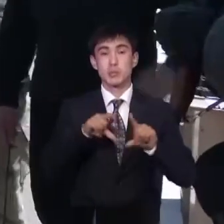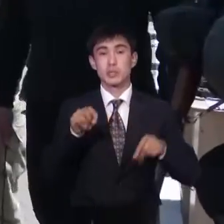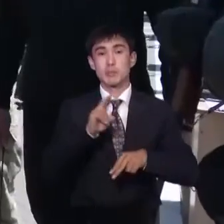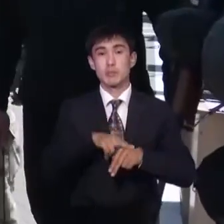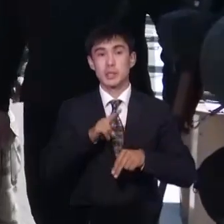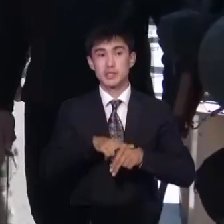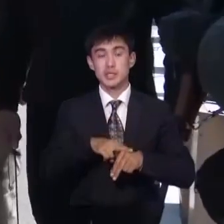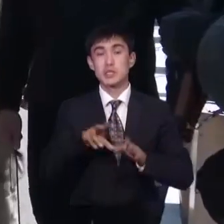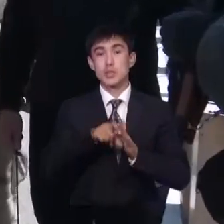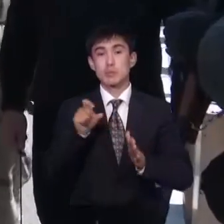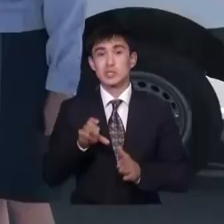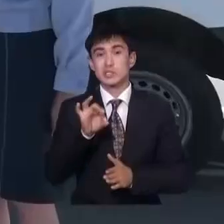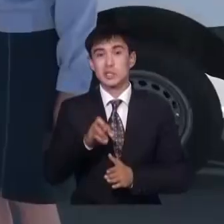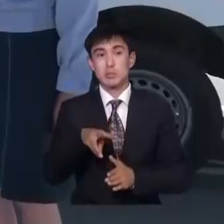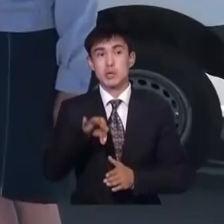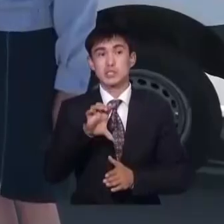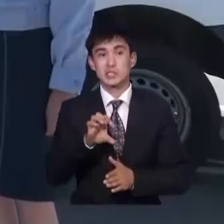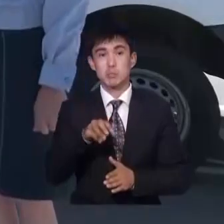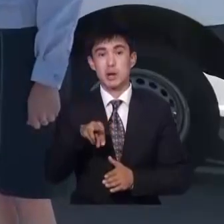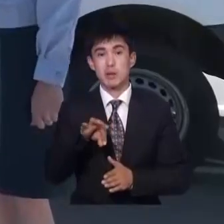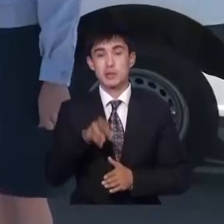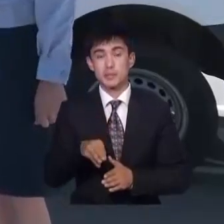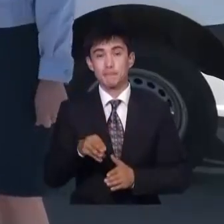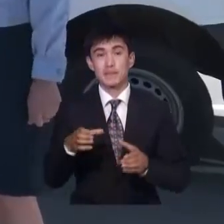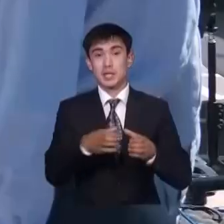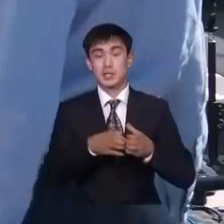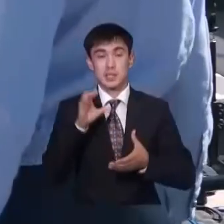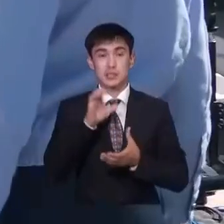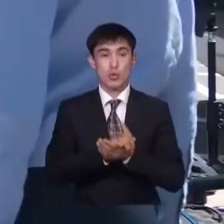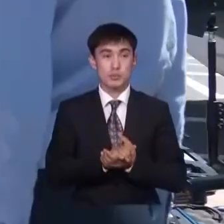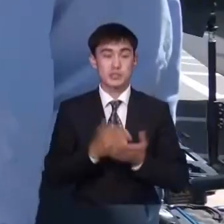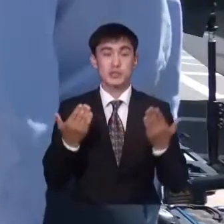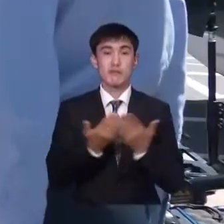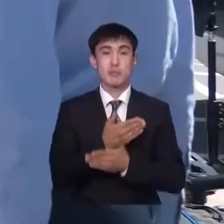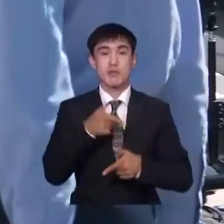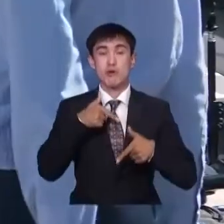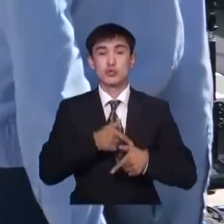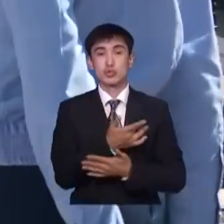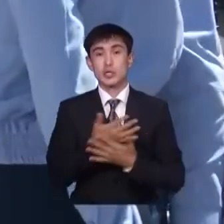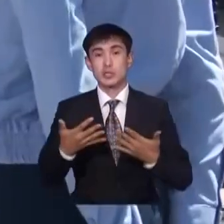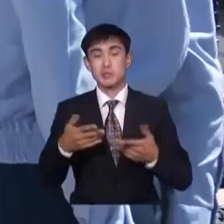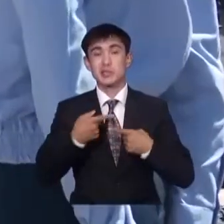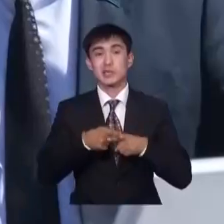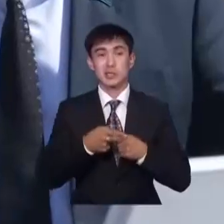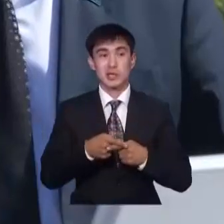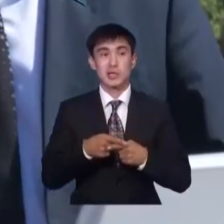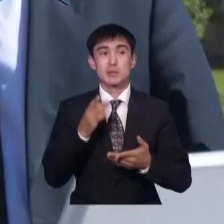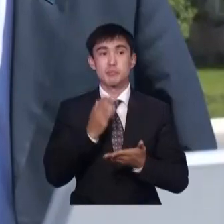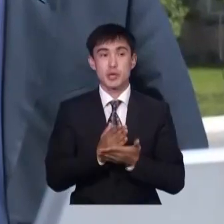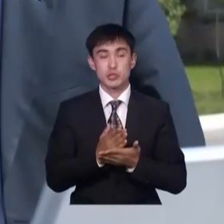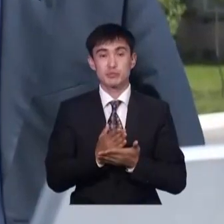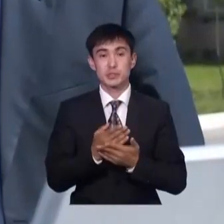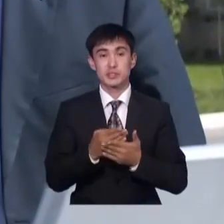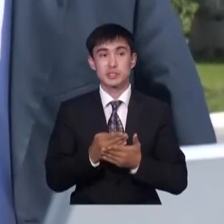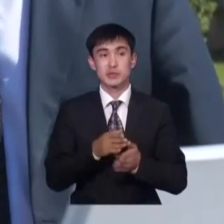департамент полиции, депутаты Сената и Мажилиса парламента. Делегация ознакомилась с современным вооружением и техникой, имеющимися